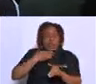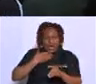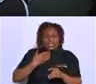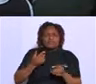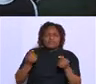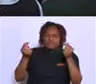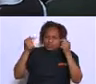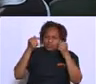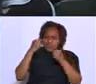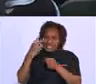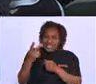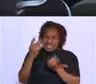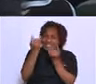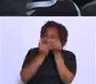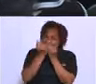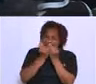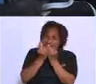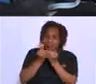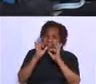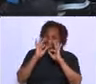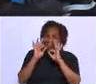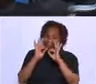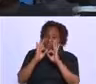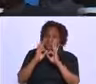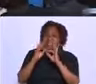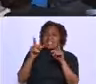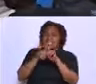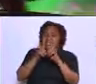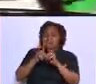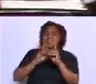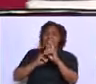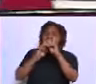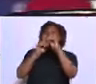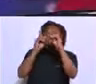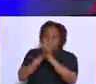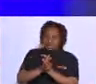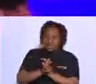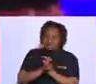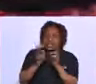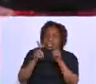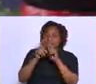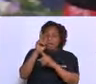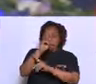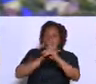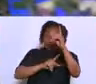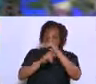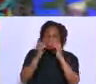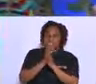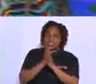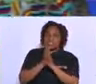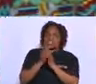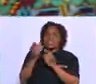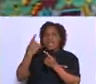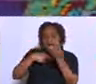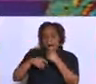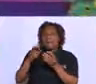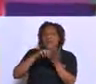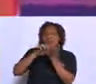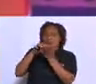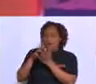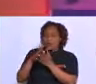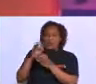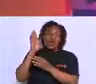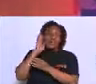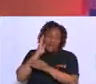kama Yesu. Nahitaji kushika sabato kama mitume walivyoshika. Na wewe tembea, njoo hapa mbele. Njoo hapa mbele. Tumesikia ushuhuda